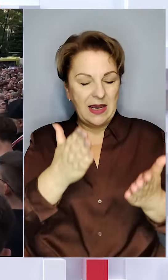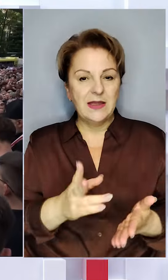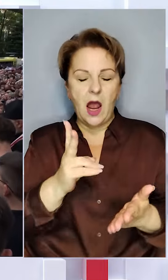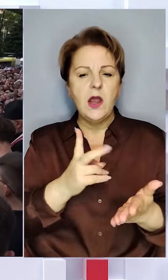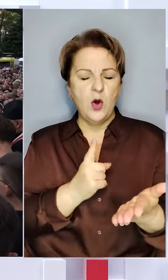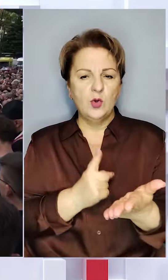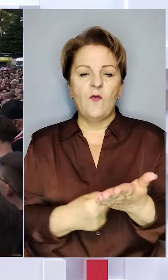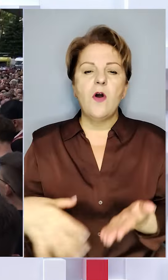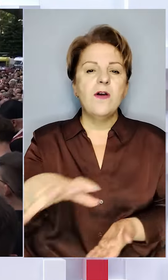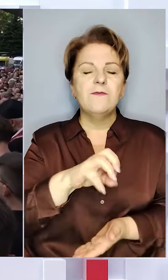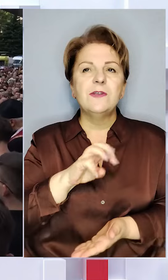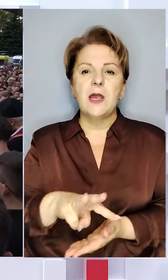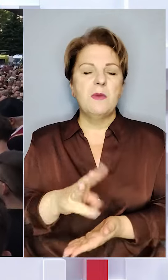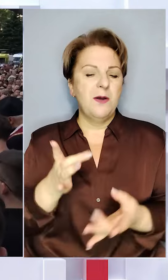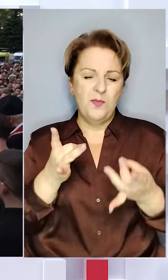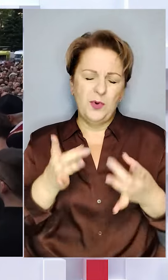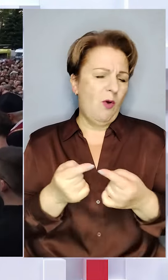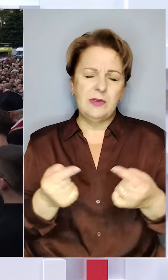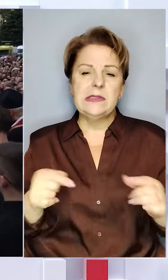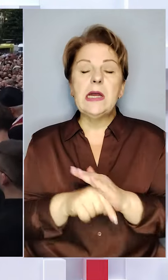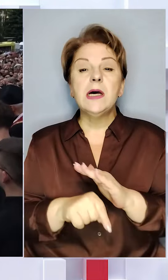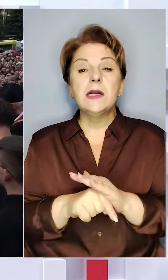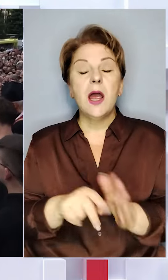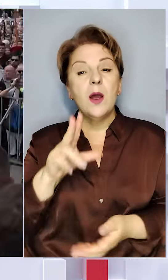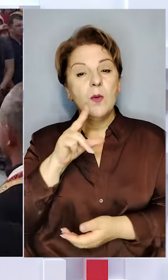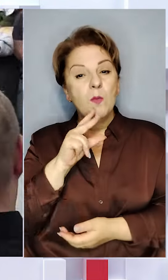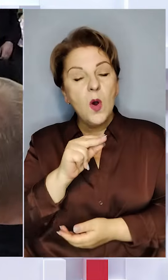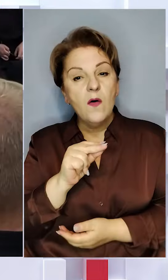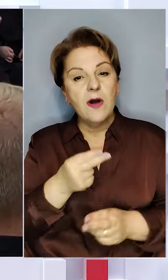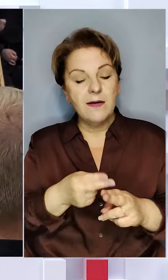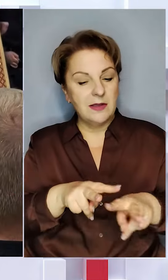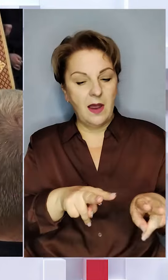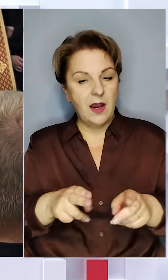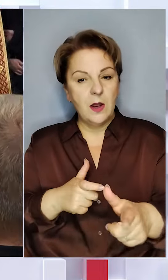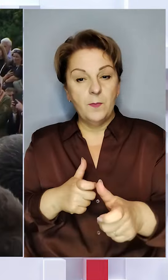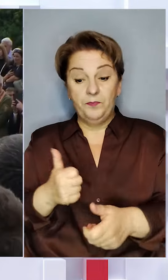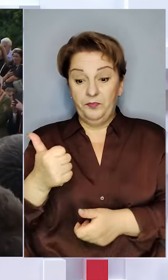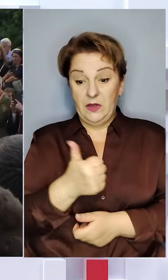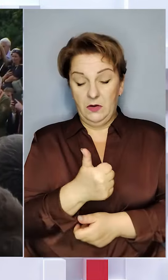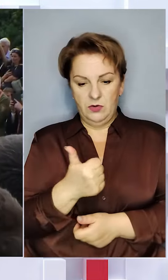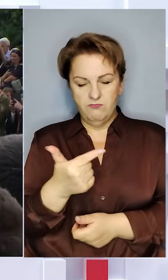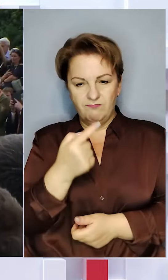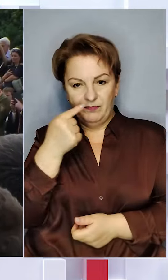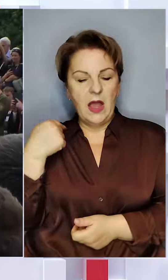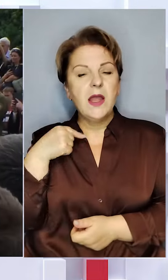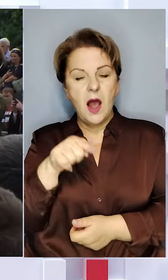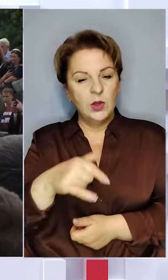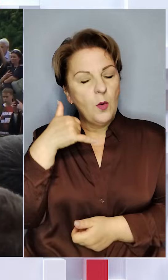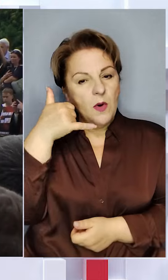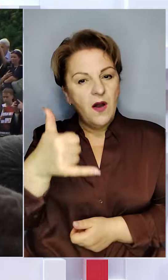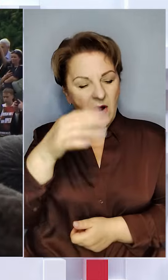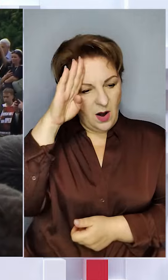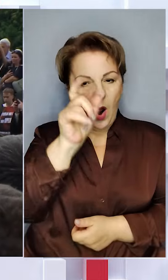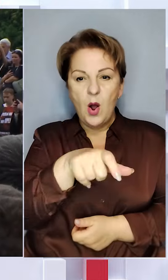яка доводила усім прості речі. Мова – це зброя. Тижня два тому я тобі